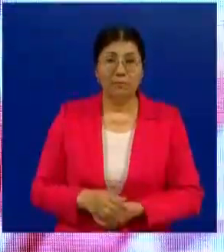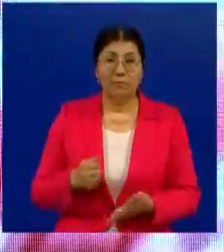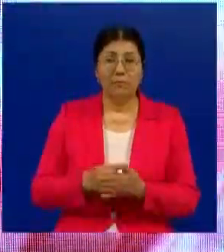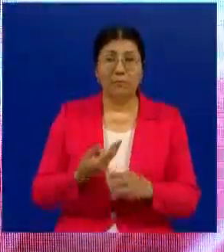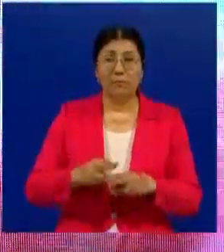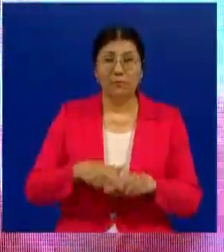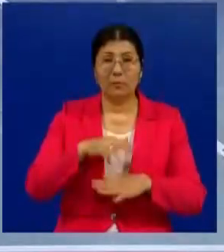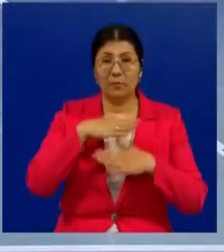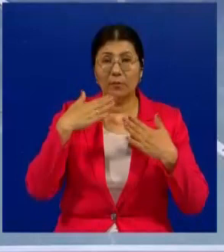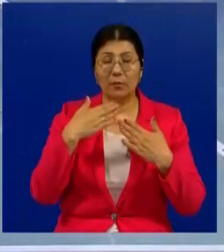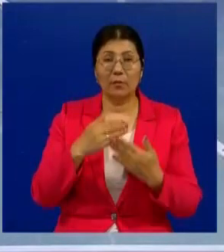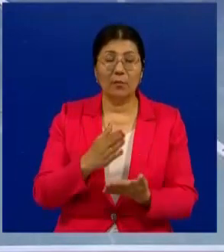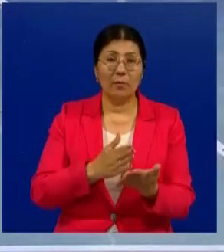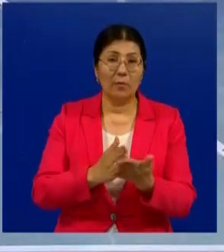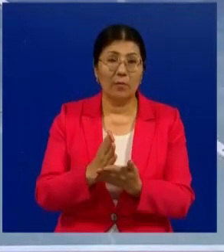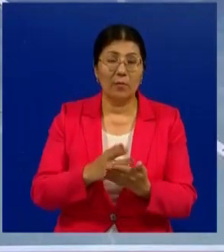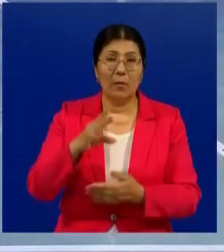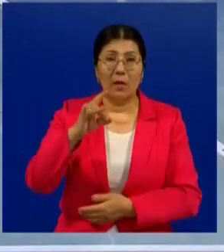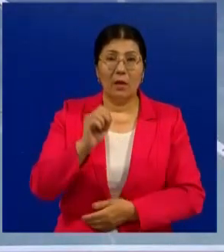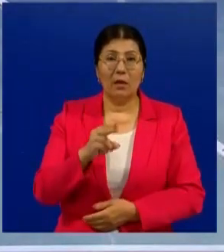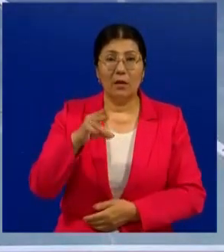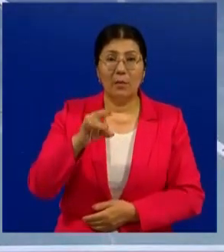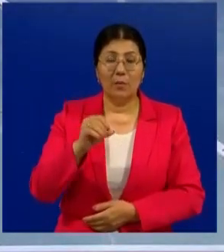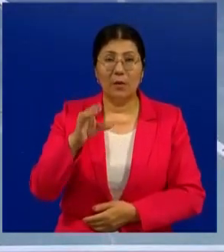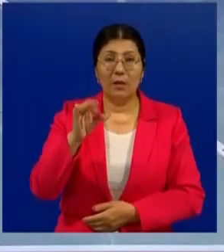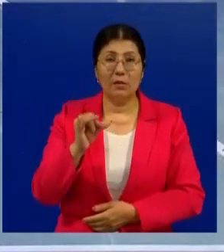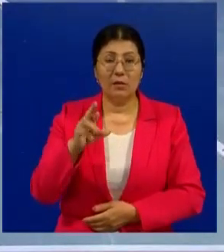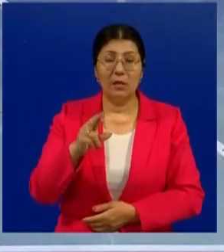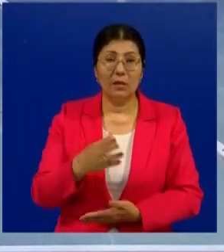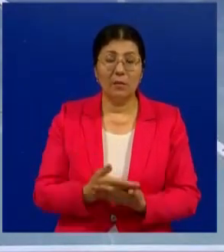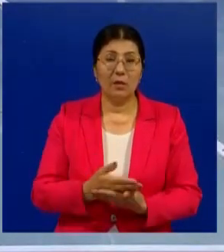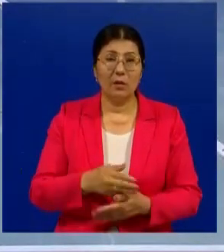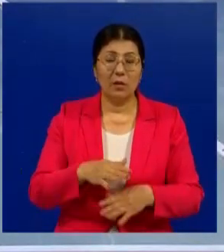көбіне саяси қуғын сүргін дегенде тек қана жаңа қазақтың зиялылары,